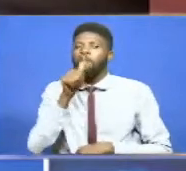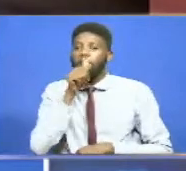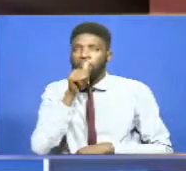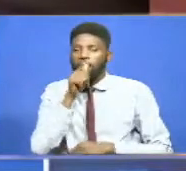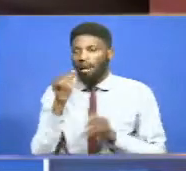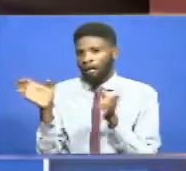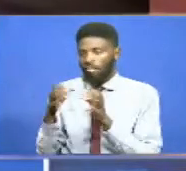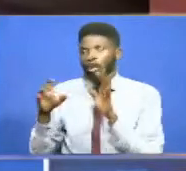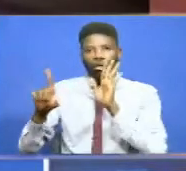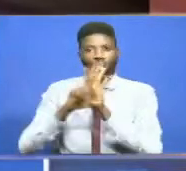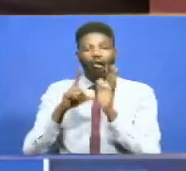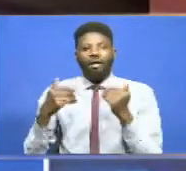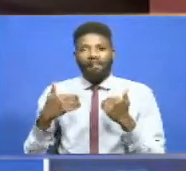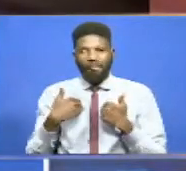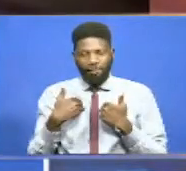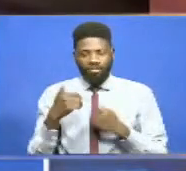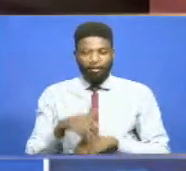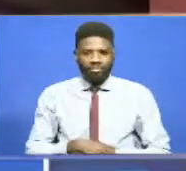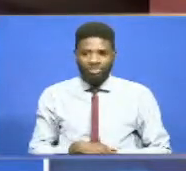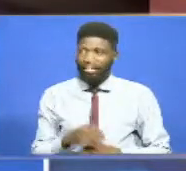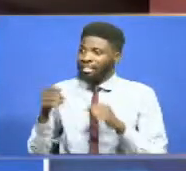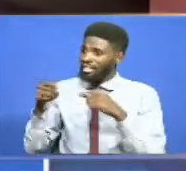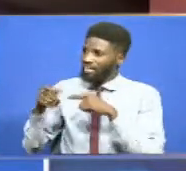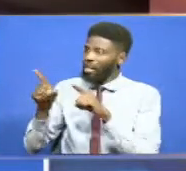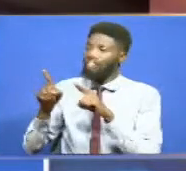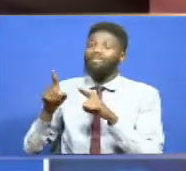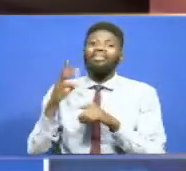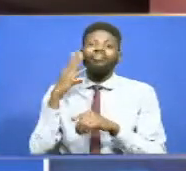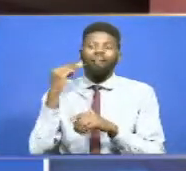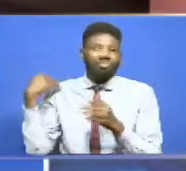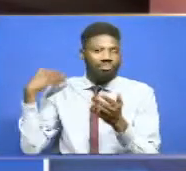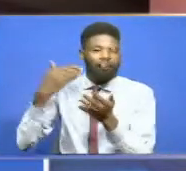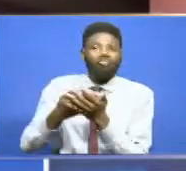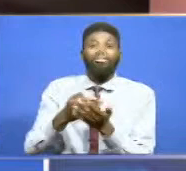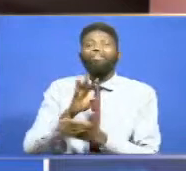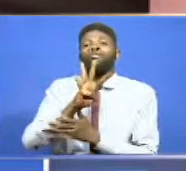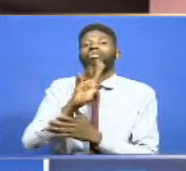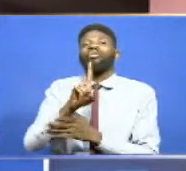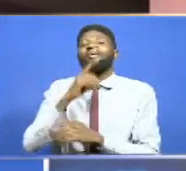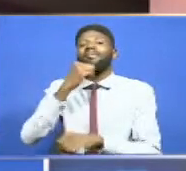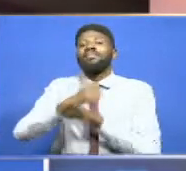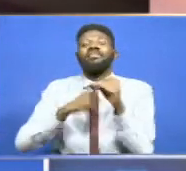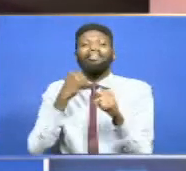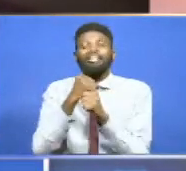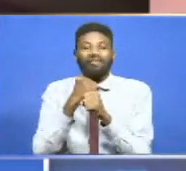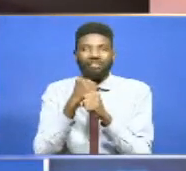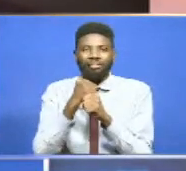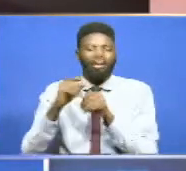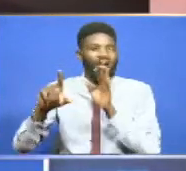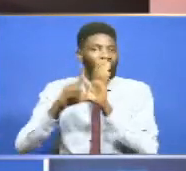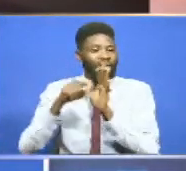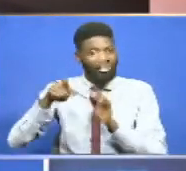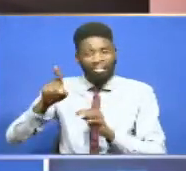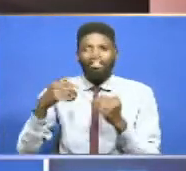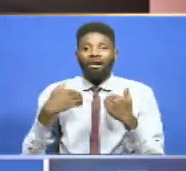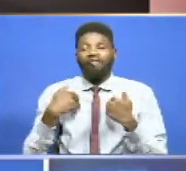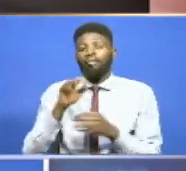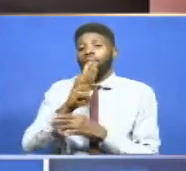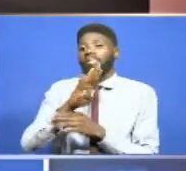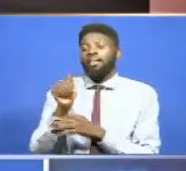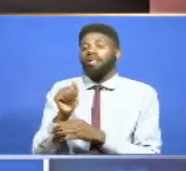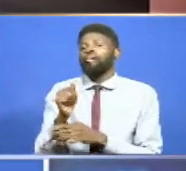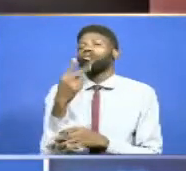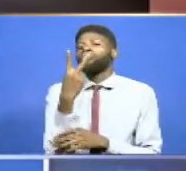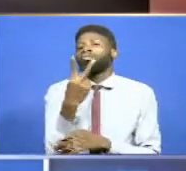Associates Advocates. Akiwa na tajriba ya miaka 41 ya wanasheria, Ngatia ana shahada mbili za uzamili kutoka